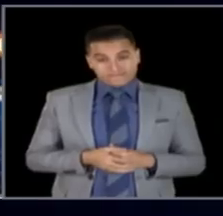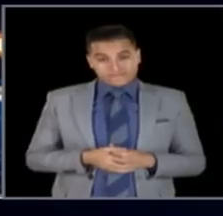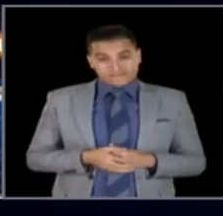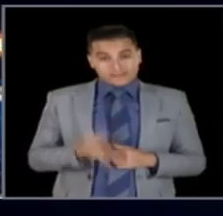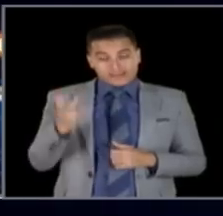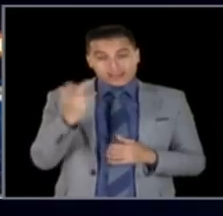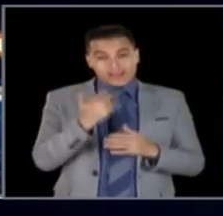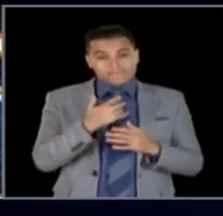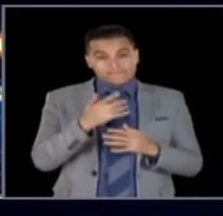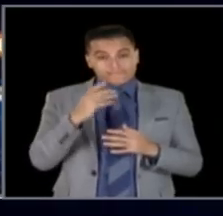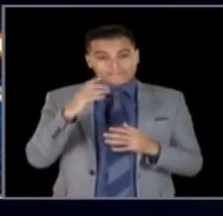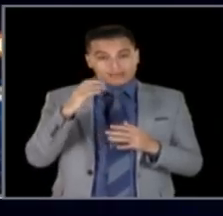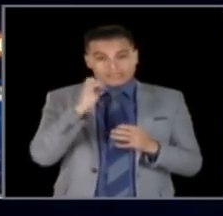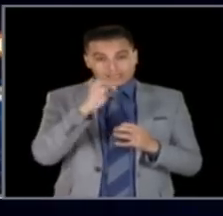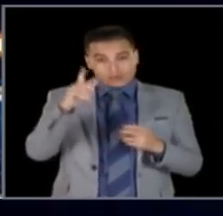عدده الذري